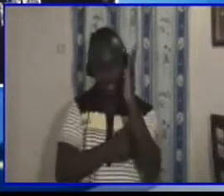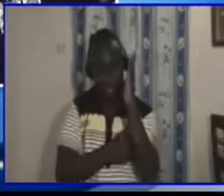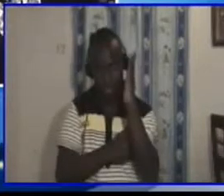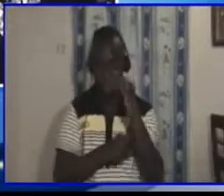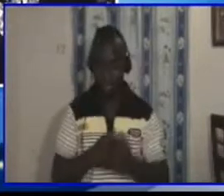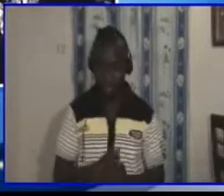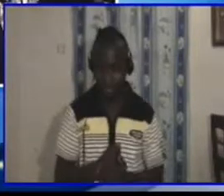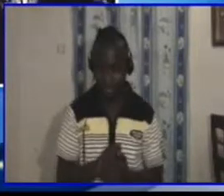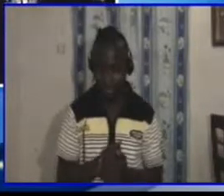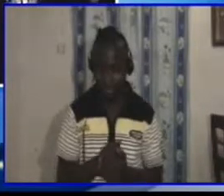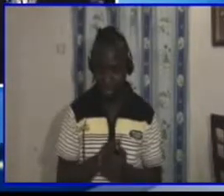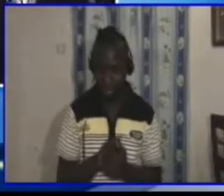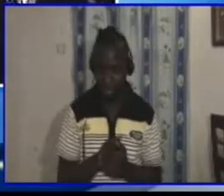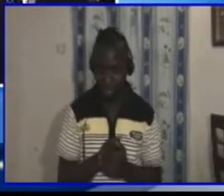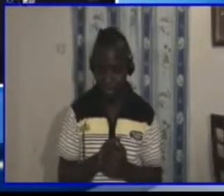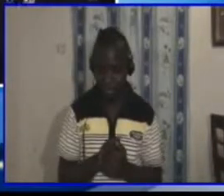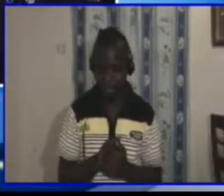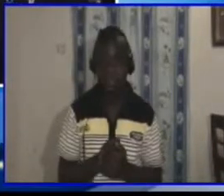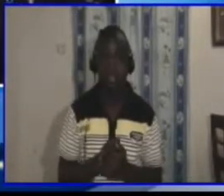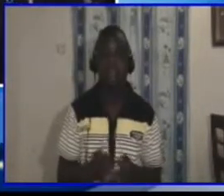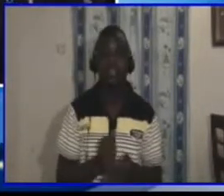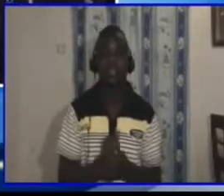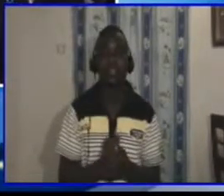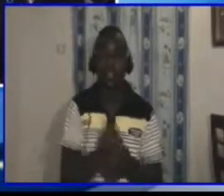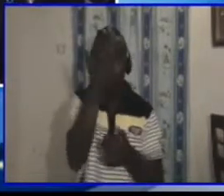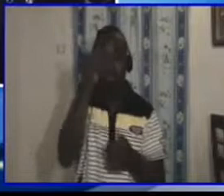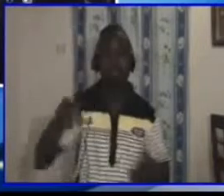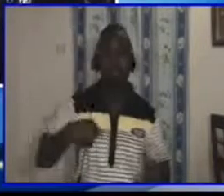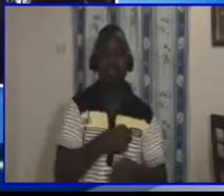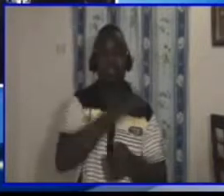ma di ogni parola di dio